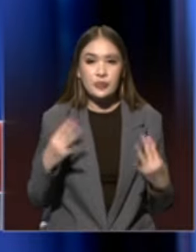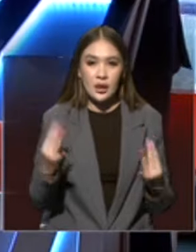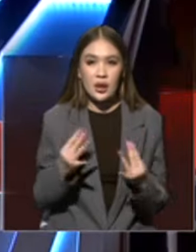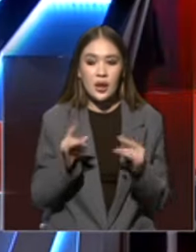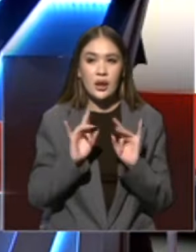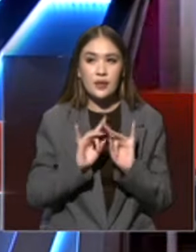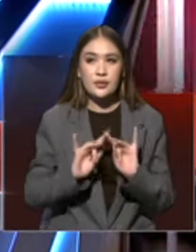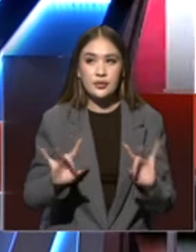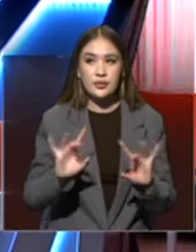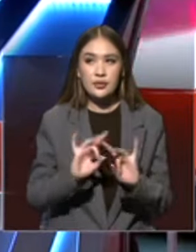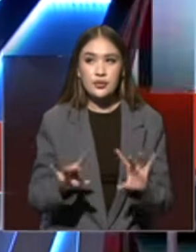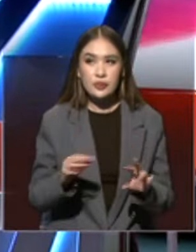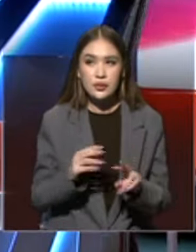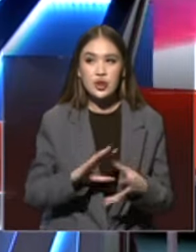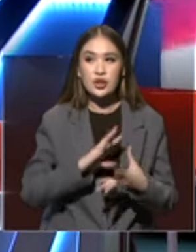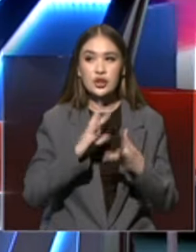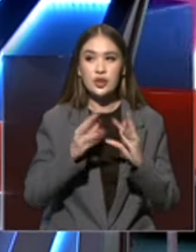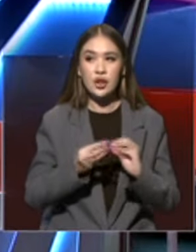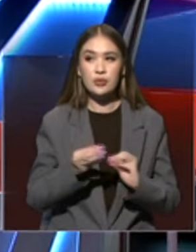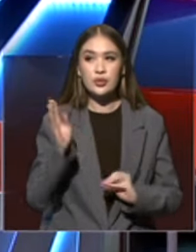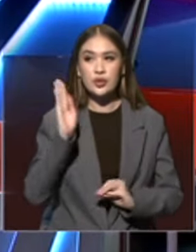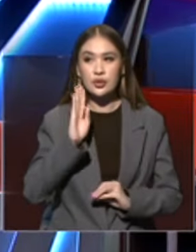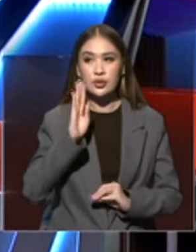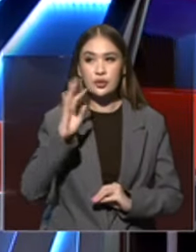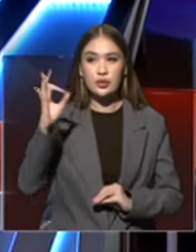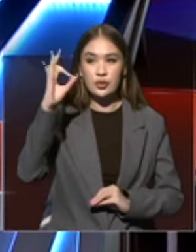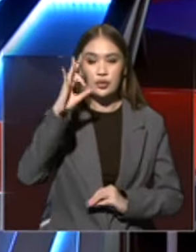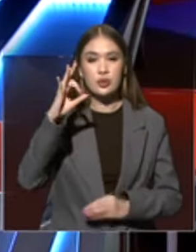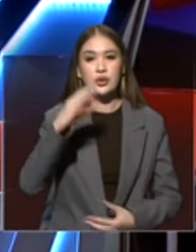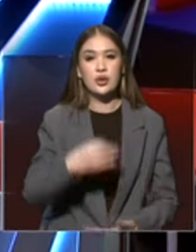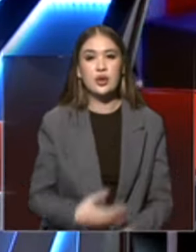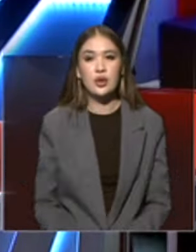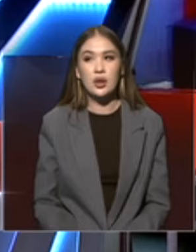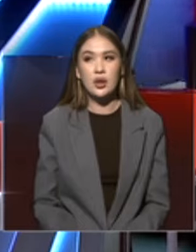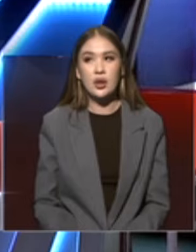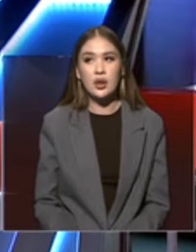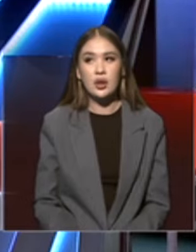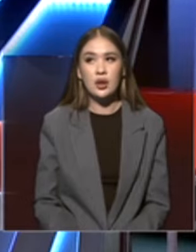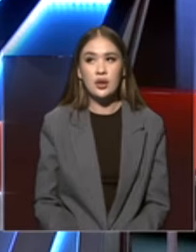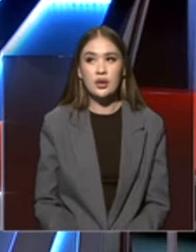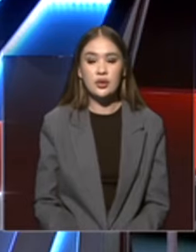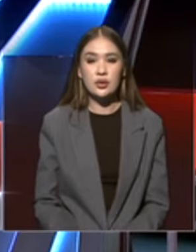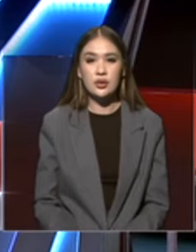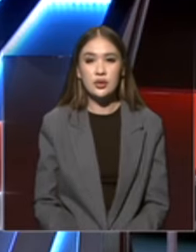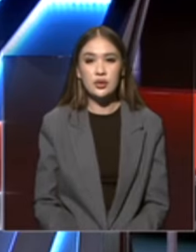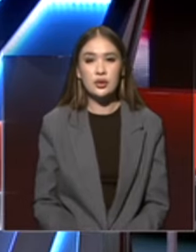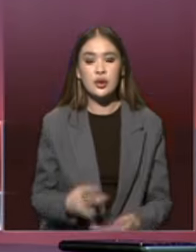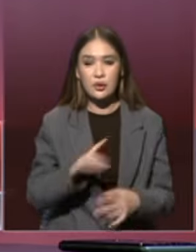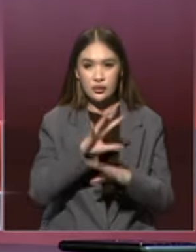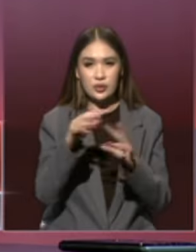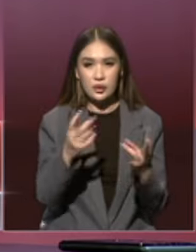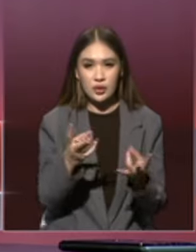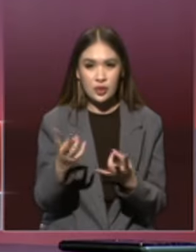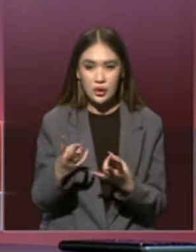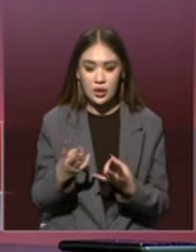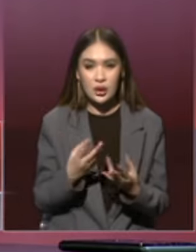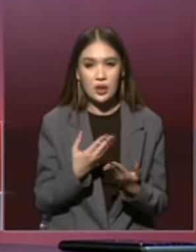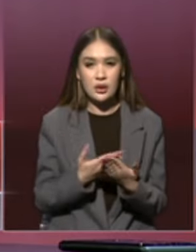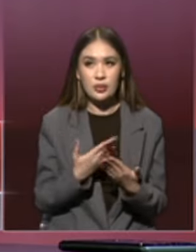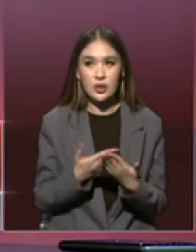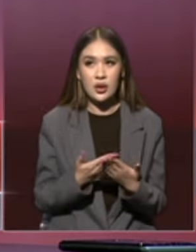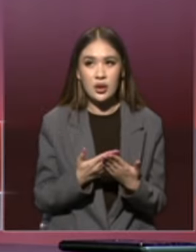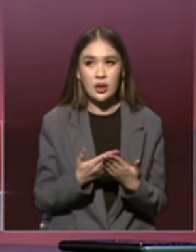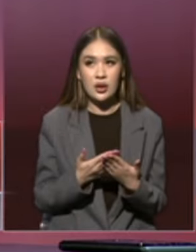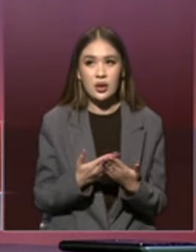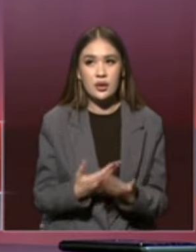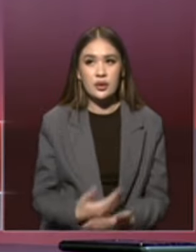Айта қойыңыз. Жалпы су жөнінде мына аз жерде керек, бірнәрсе де керек дейді ғой. Біз